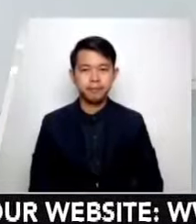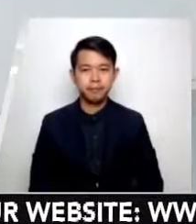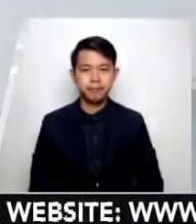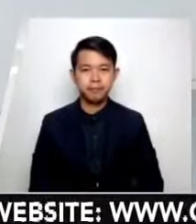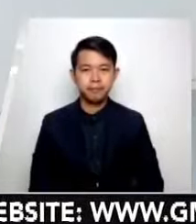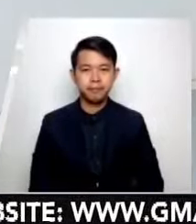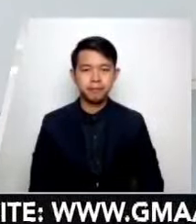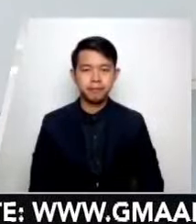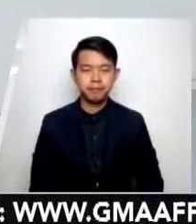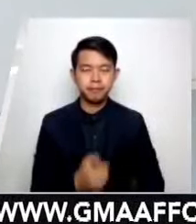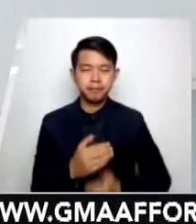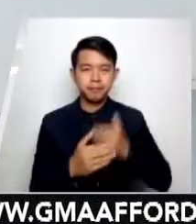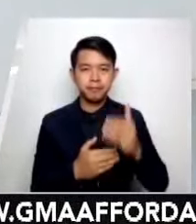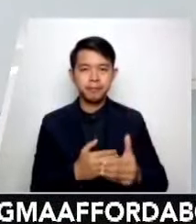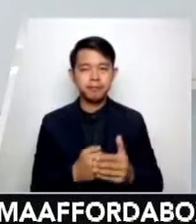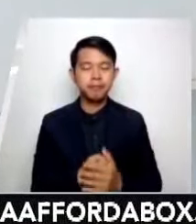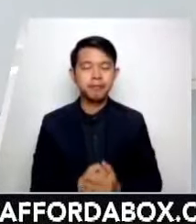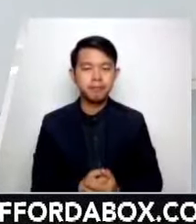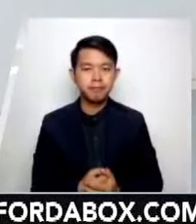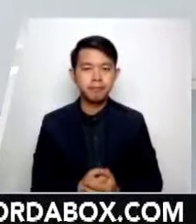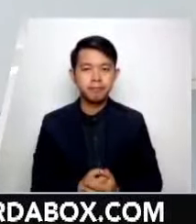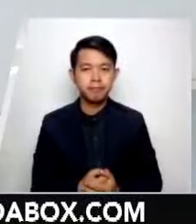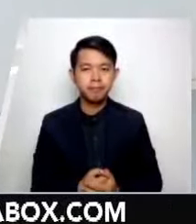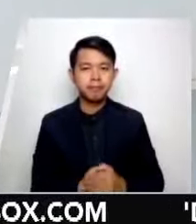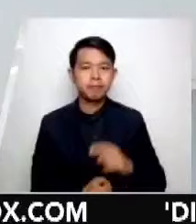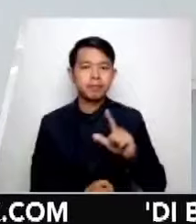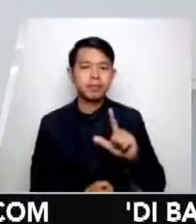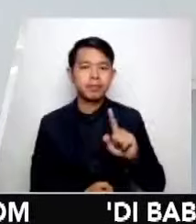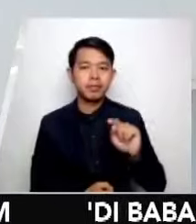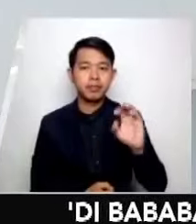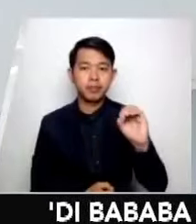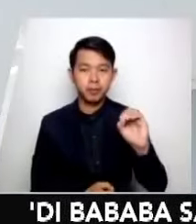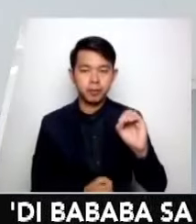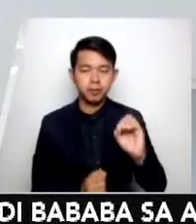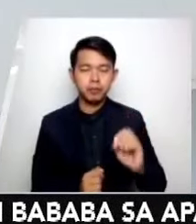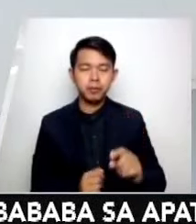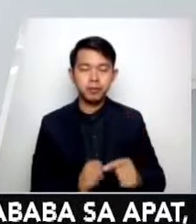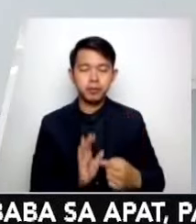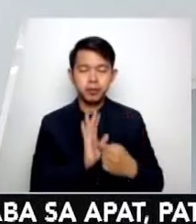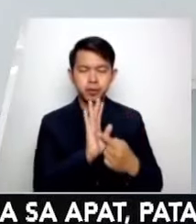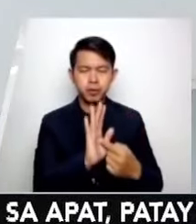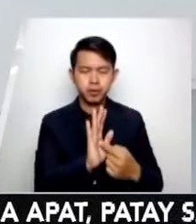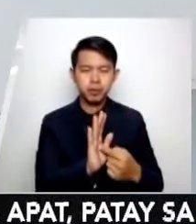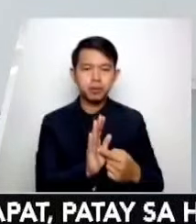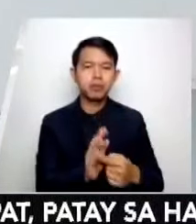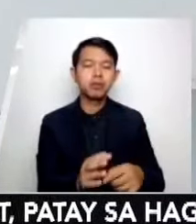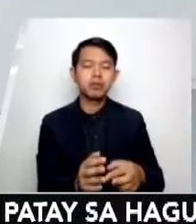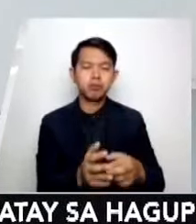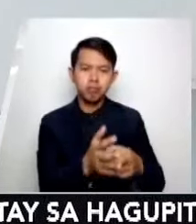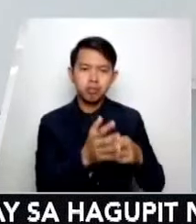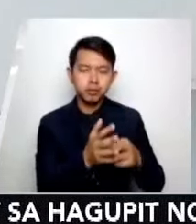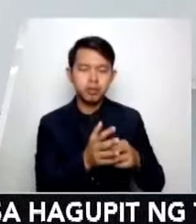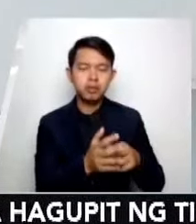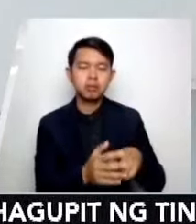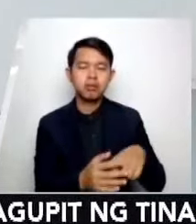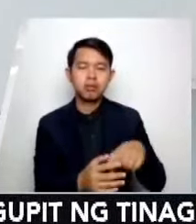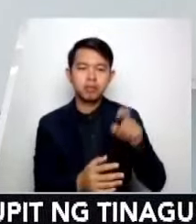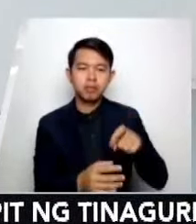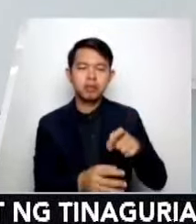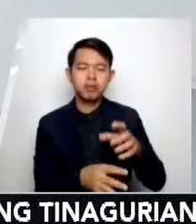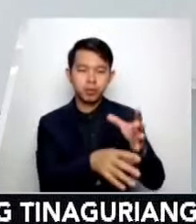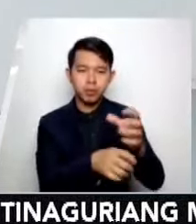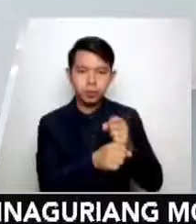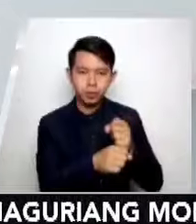Naglabas na ng show cause order ang Land Transportation Office para pagpaliwanagin ang nag-viral na driver at may-ari ng sasakyan